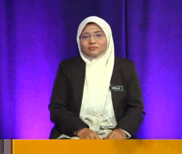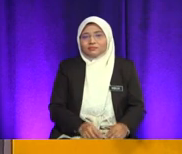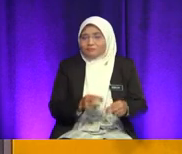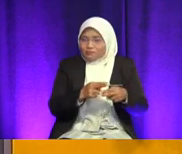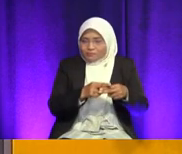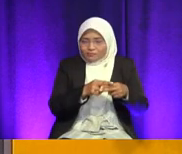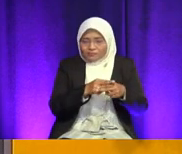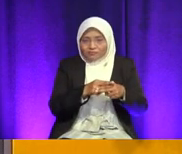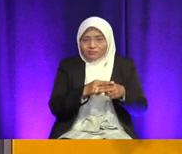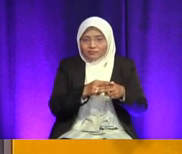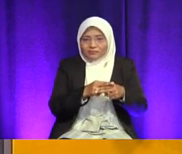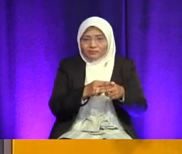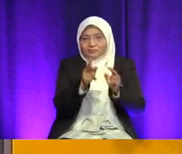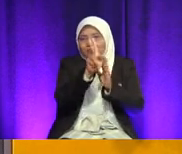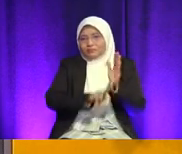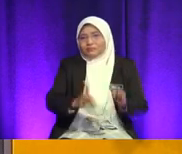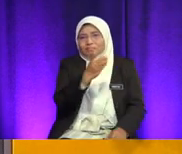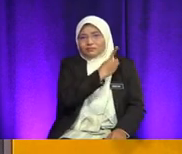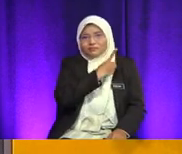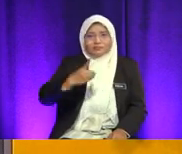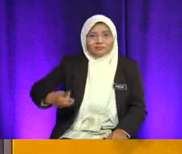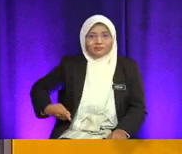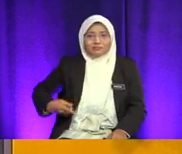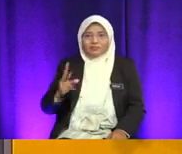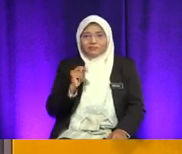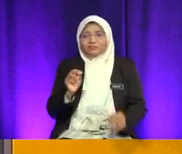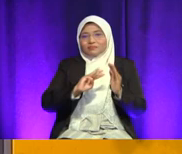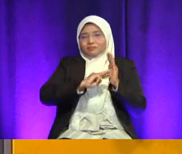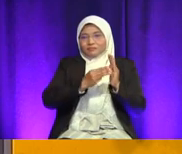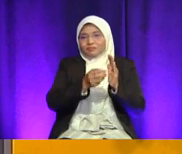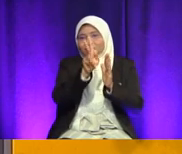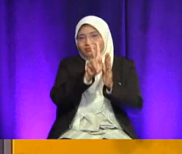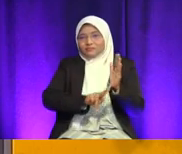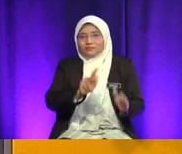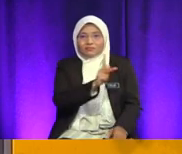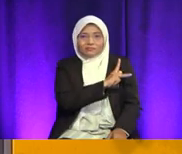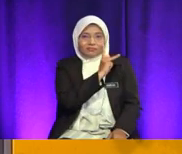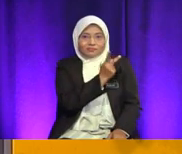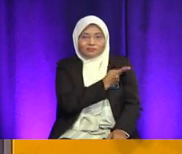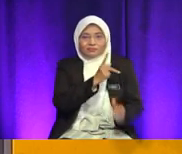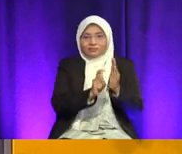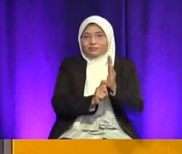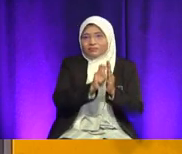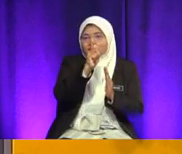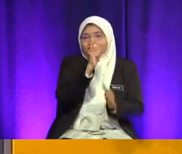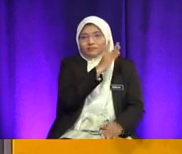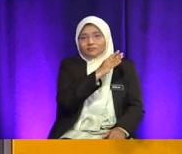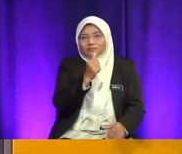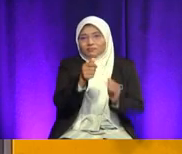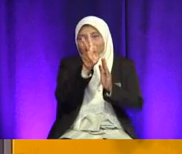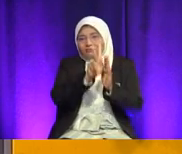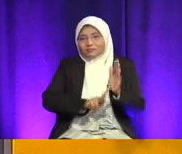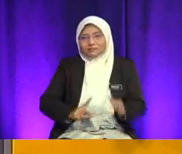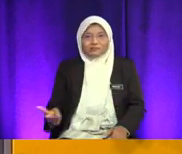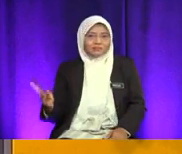bahwa kedaulatan ialah kekuasaan tertinggi dan kewibawaan sebuah negara